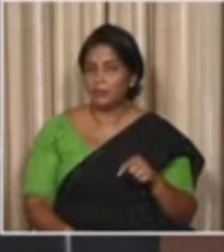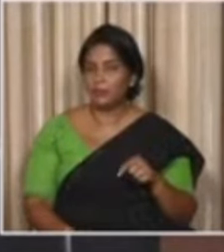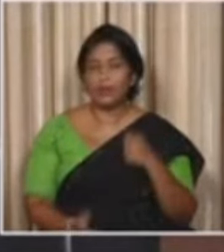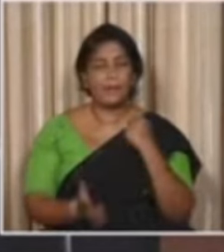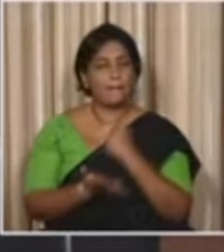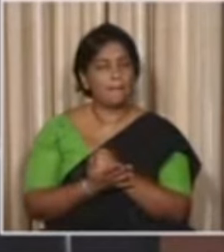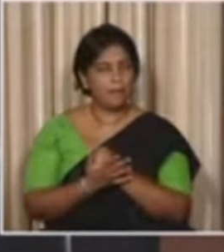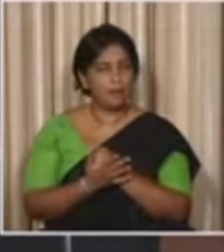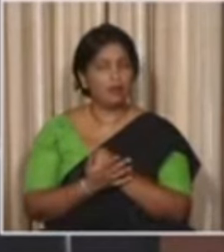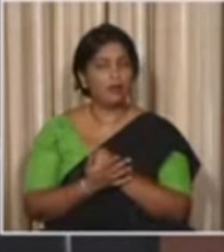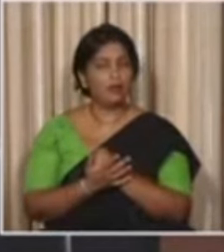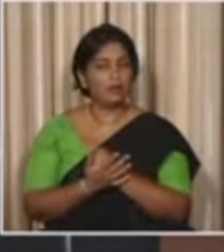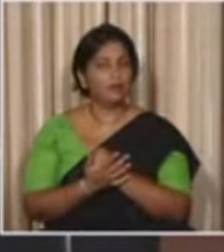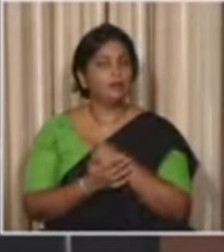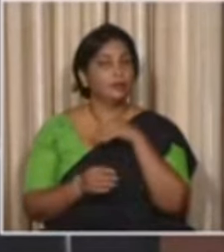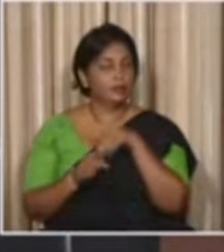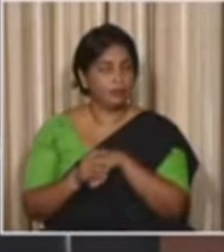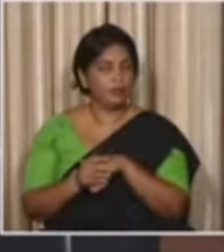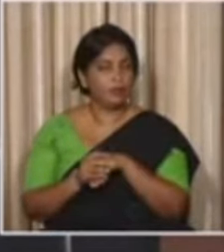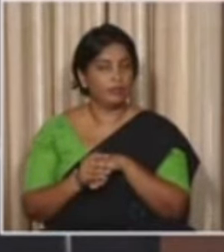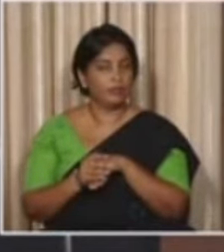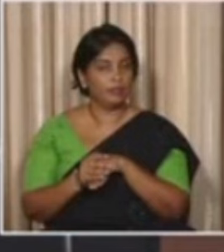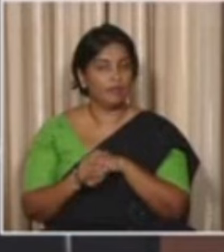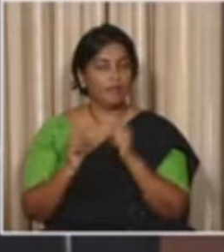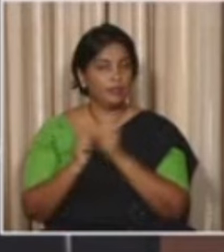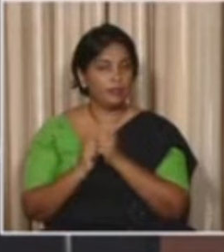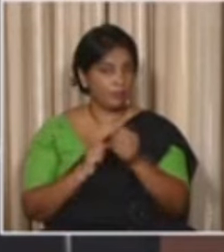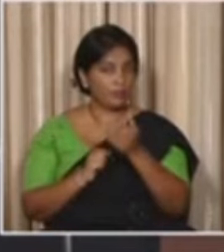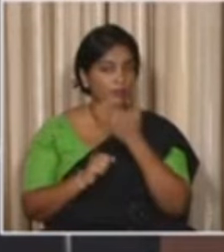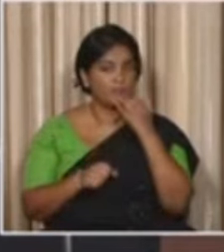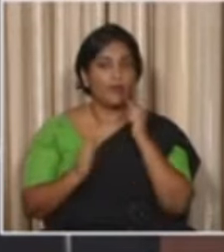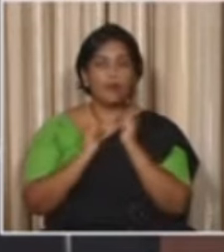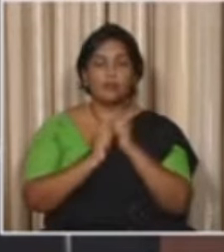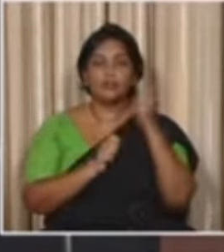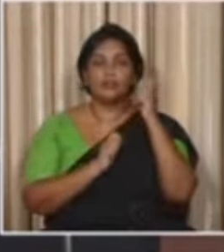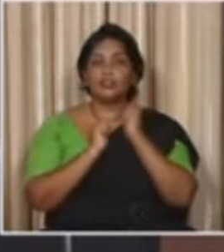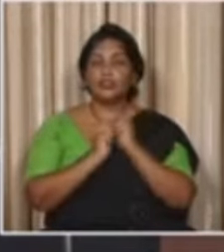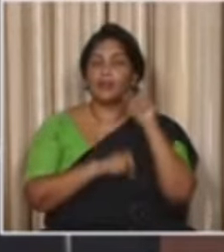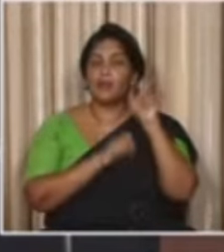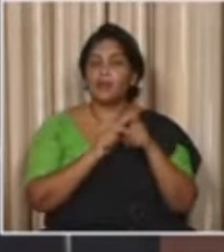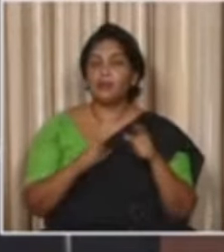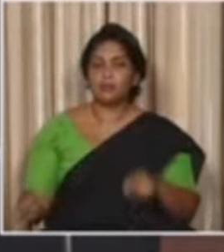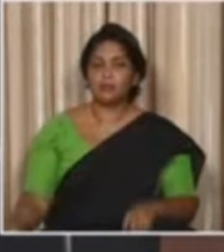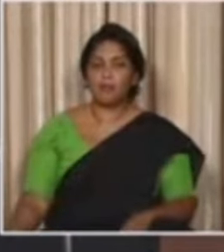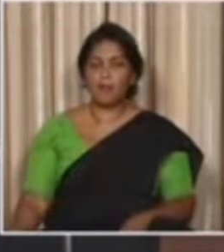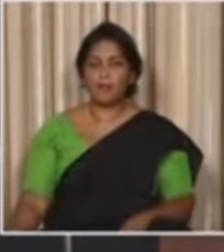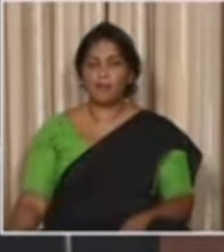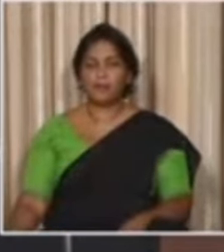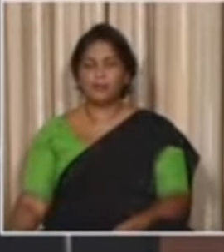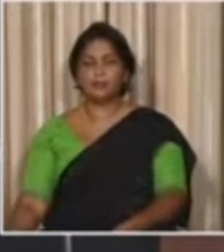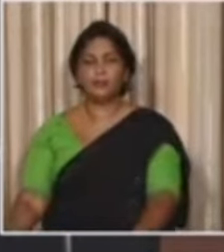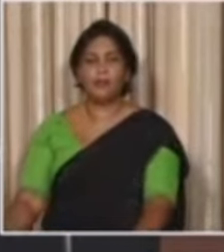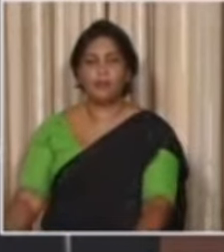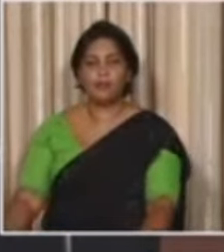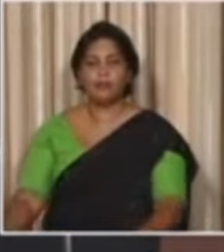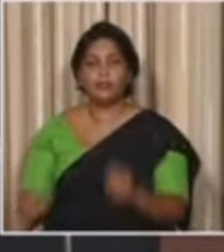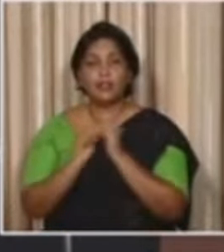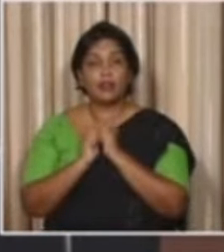බැංකුවේ මහා බැංකුවේ මෙහෙම පැටි වැඩ කර ගන්න පුළුවන් රාජ්‍ය සේවකයෝ ඔබතුම කාලය අවසන්යි I'll take two රාජ්‍ය සේවකයන්ගේ